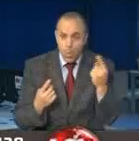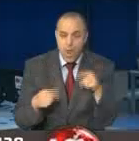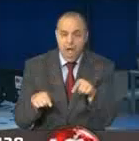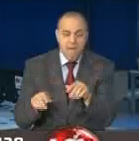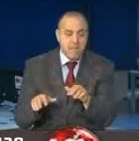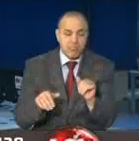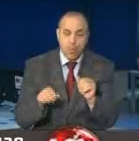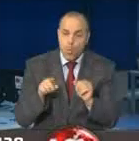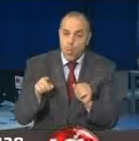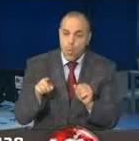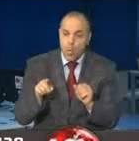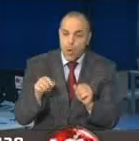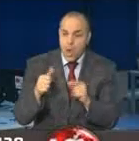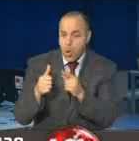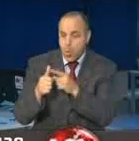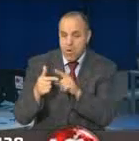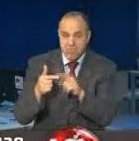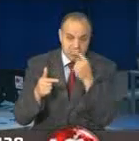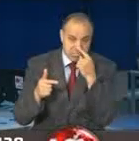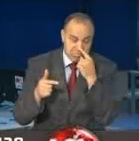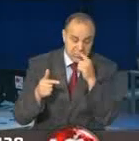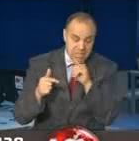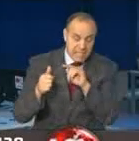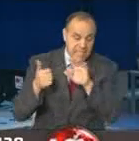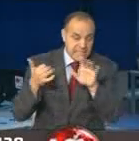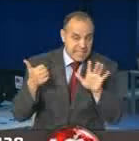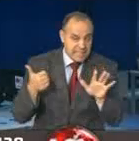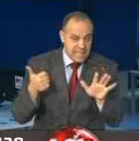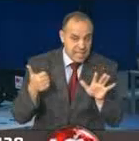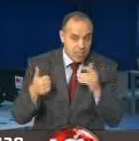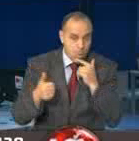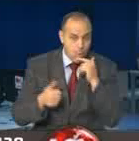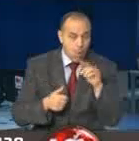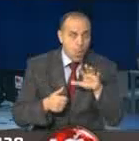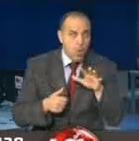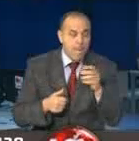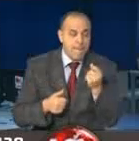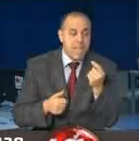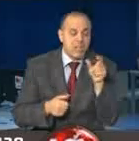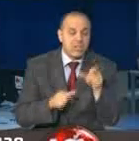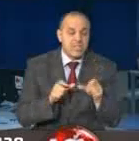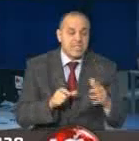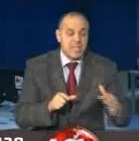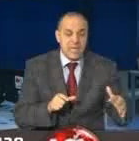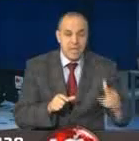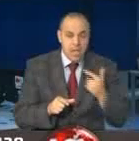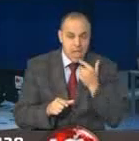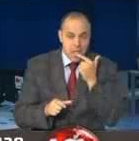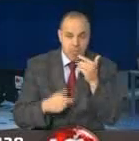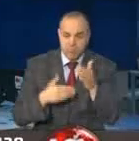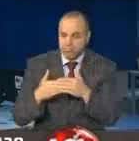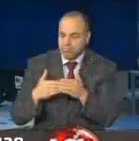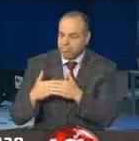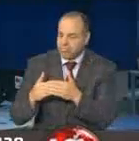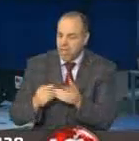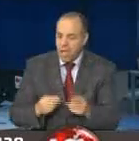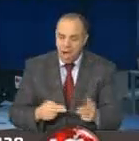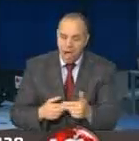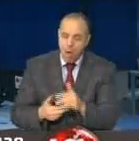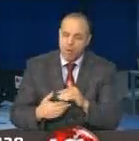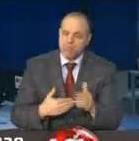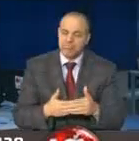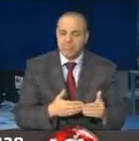التلاميذ من الفصل الأول إلى السادس وعددهم قارب 100، فقد تم إغلاق بقية